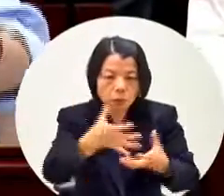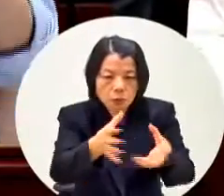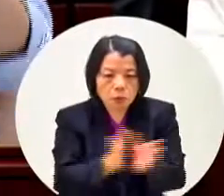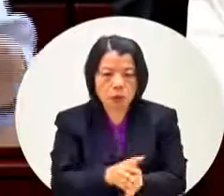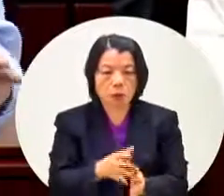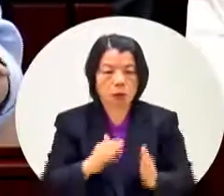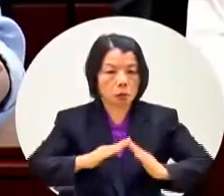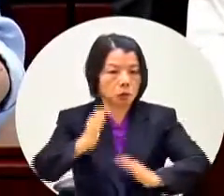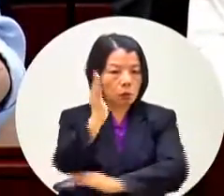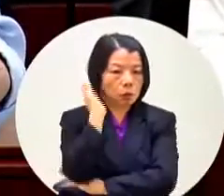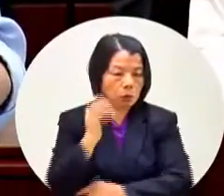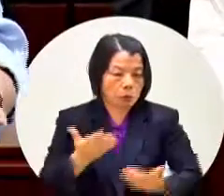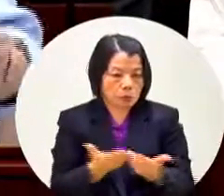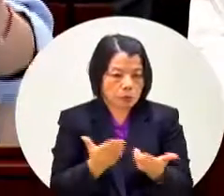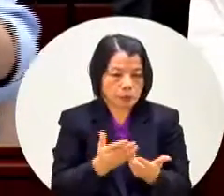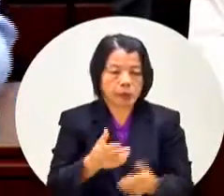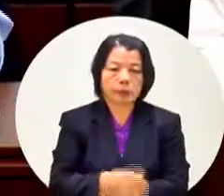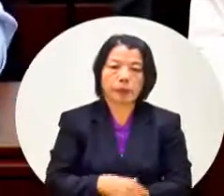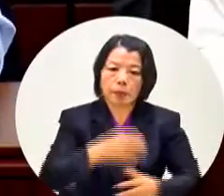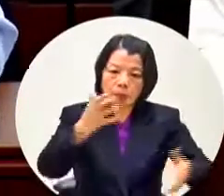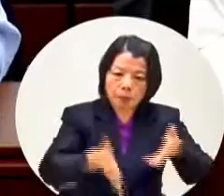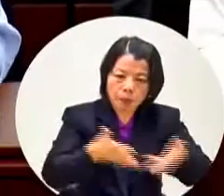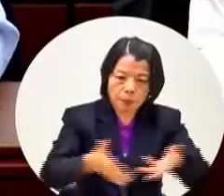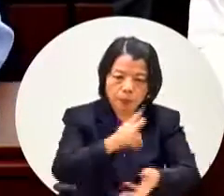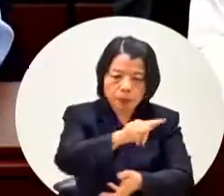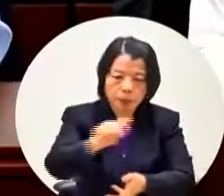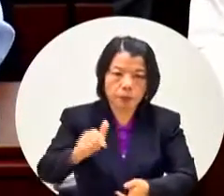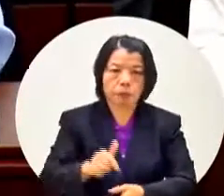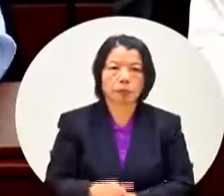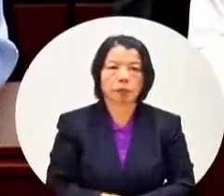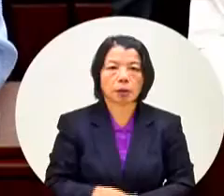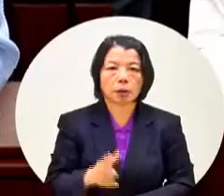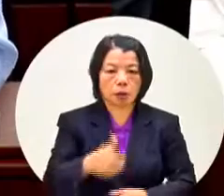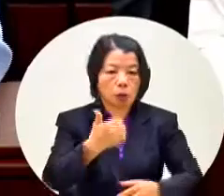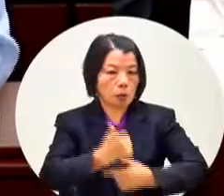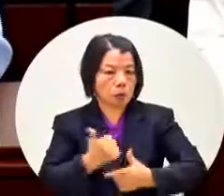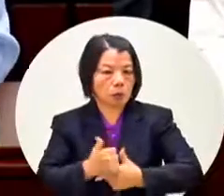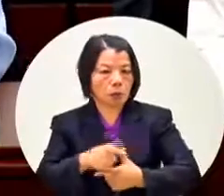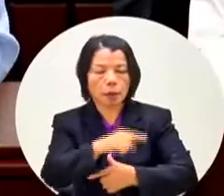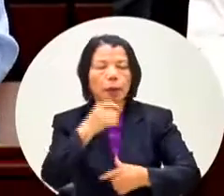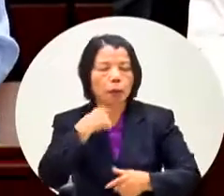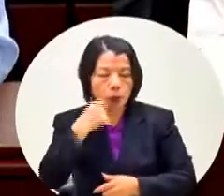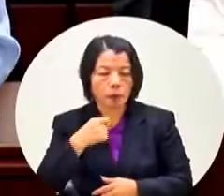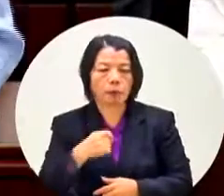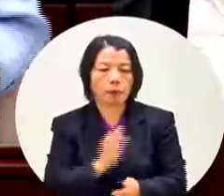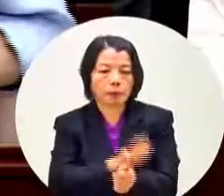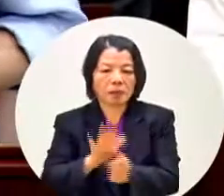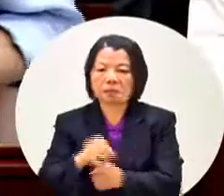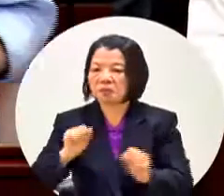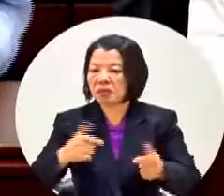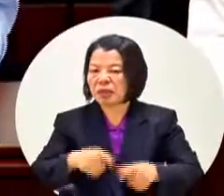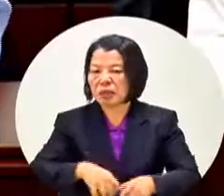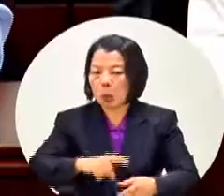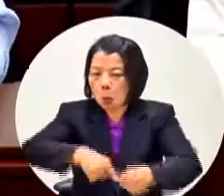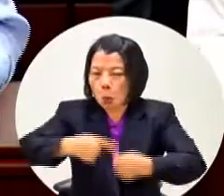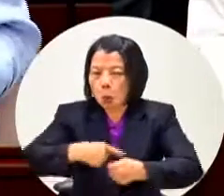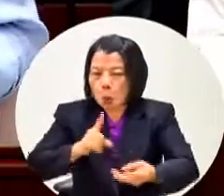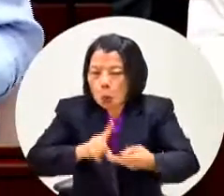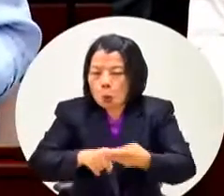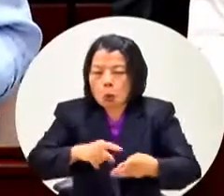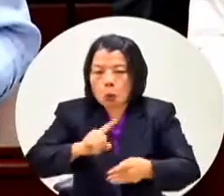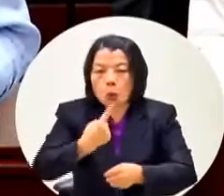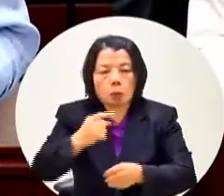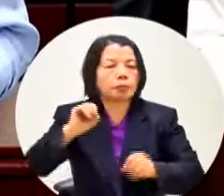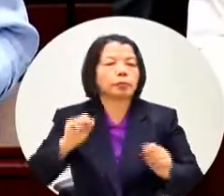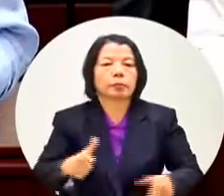拜我去拜访了一个专家，他大概一平房子卖给青年人80000块，可是他